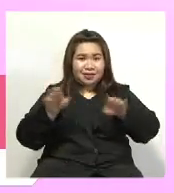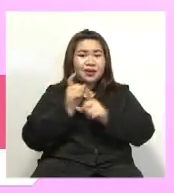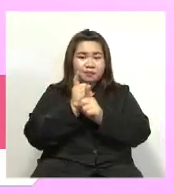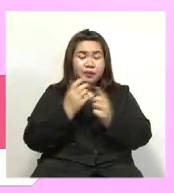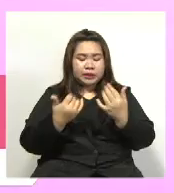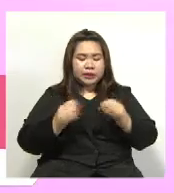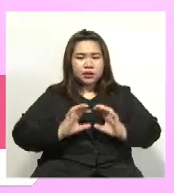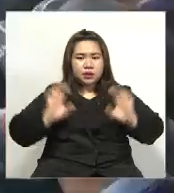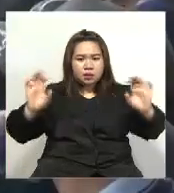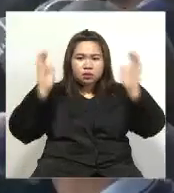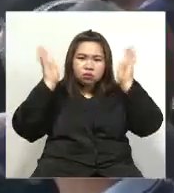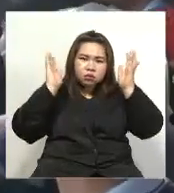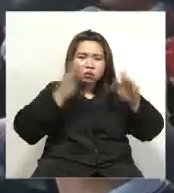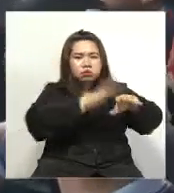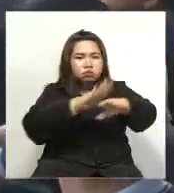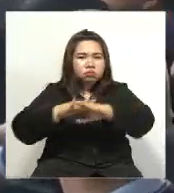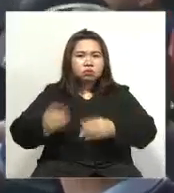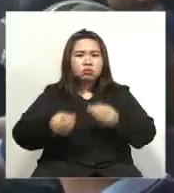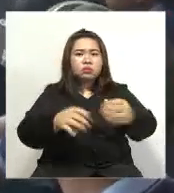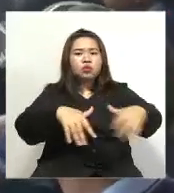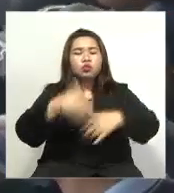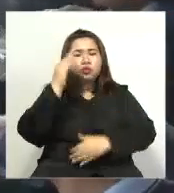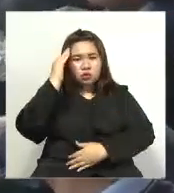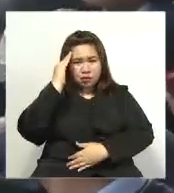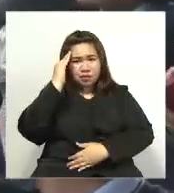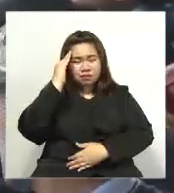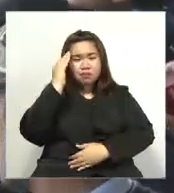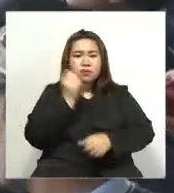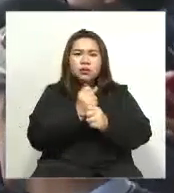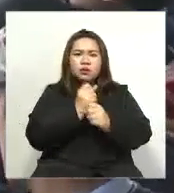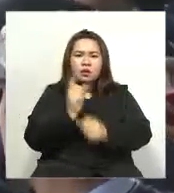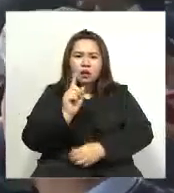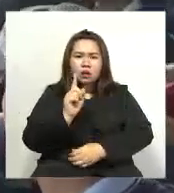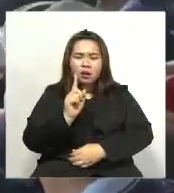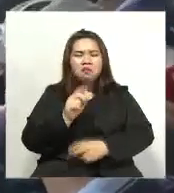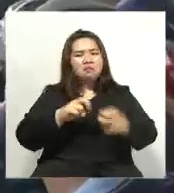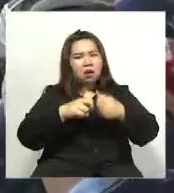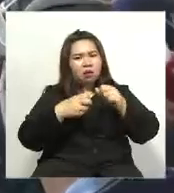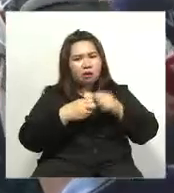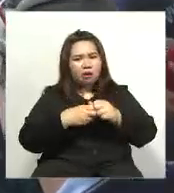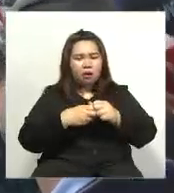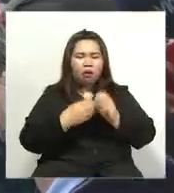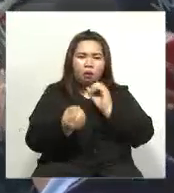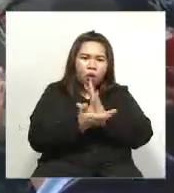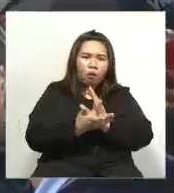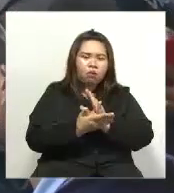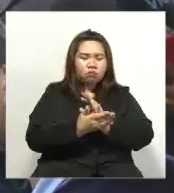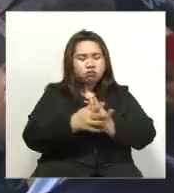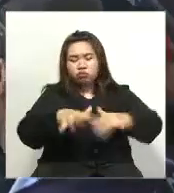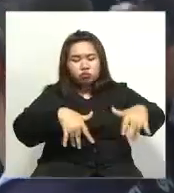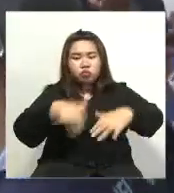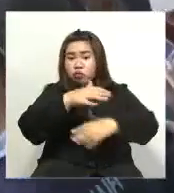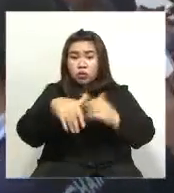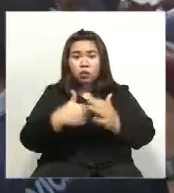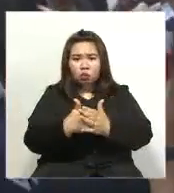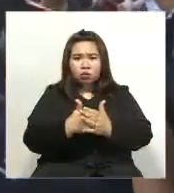บาลได้รณรงค์ประชาสัมพันธ์เพื่อสร้างการรับรู้และตระหนักดีถึงภัยของการค้ามนุษย์แก่ประชาชนทุกกลุ่มเป้าหมาย